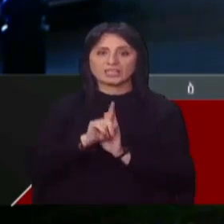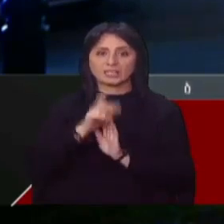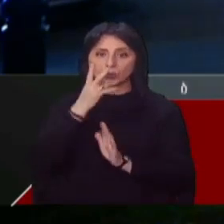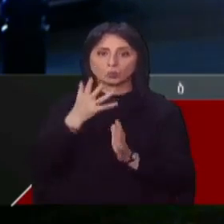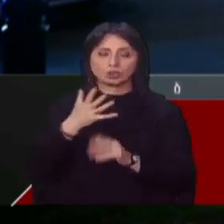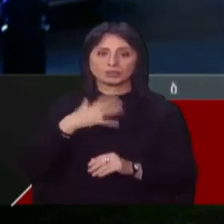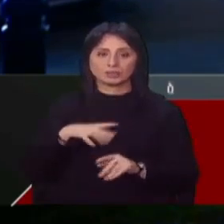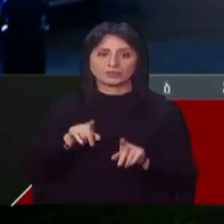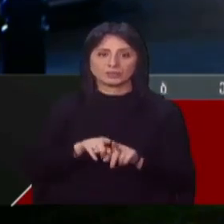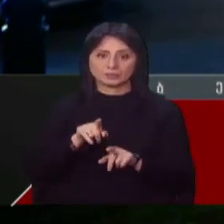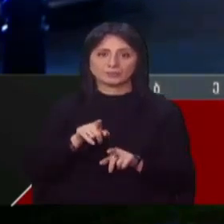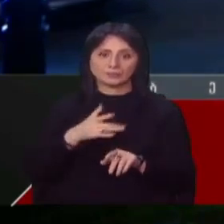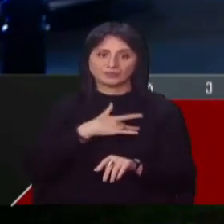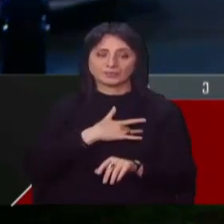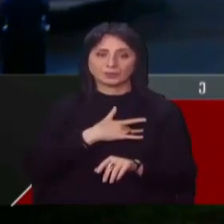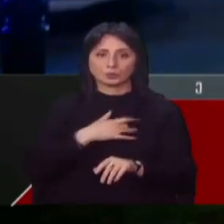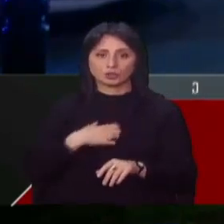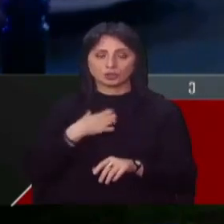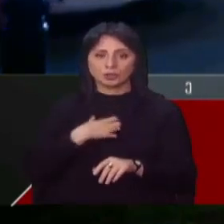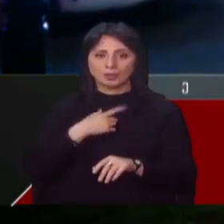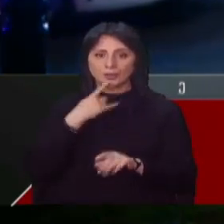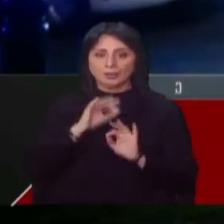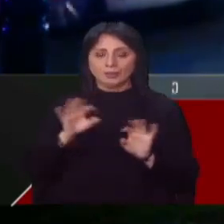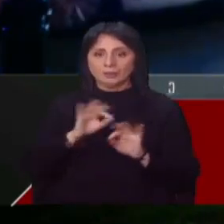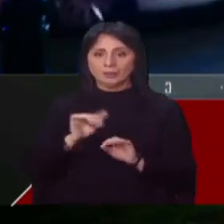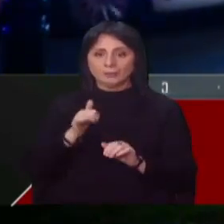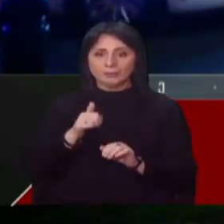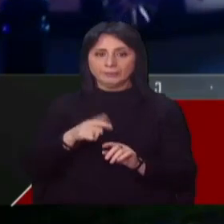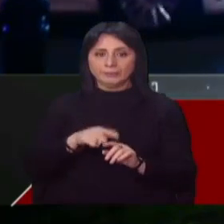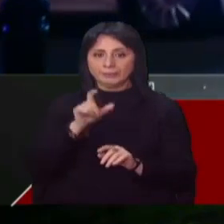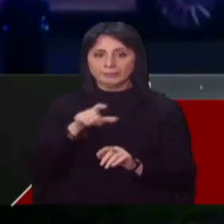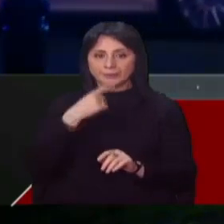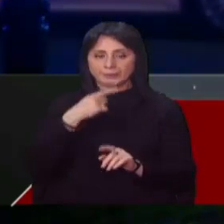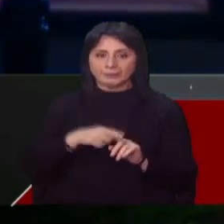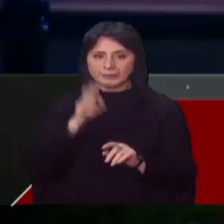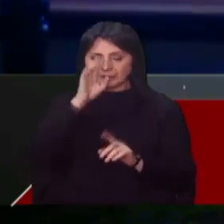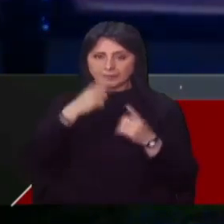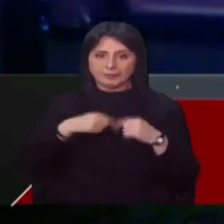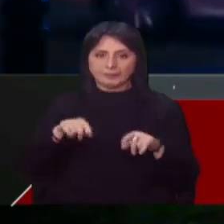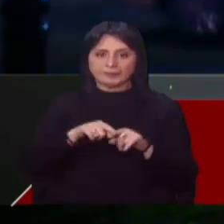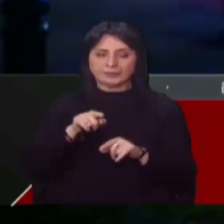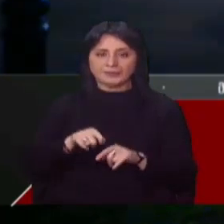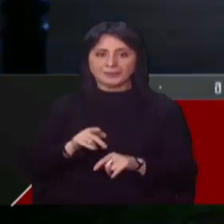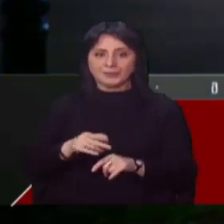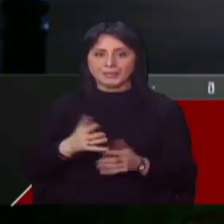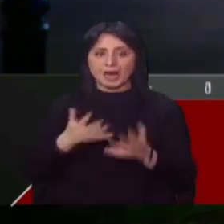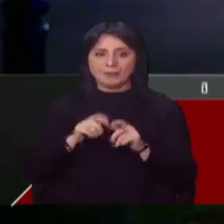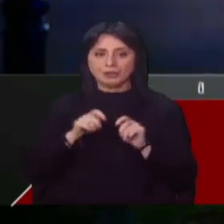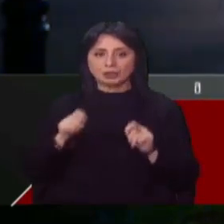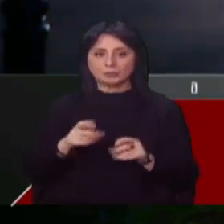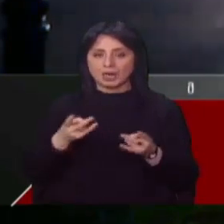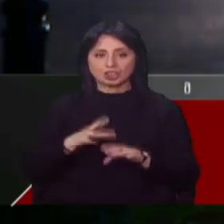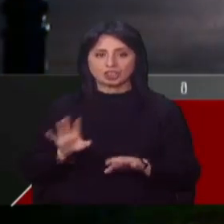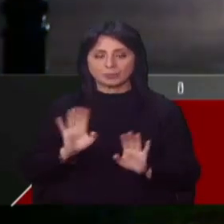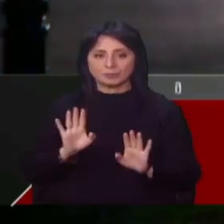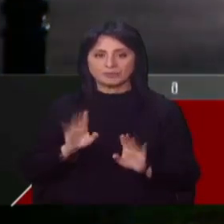უჩან საქართველოსიც ისინი ამ ვარაუს და შიშებს გამოთქვავენ როგორც ისინი ამბობენ არასამთავრობო ორგანიზაციას გამჭვირვალობა არ